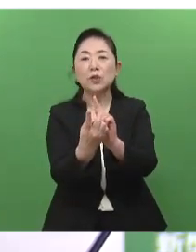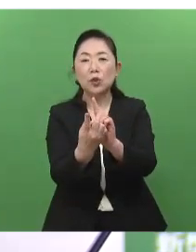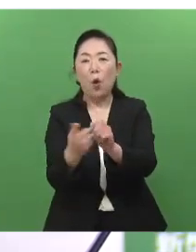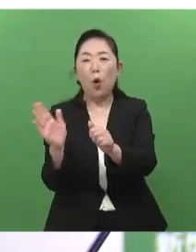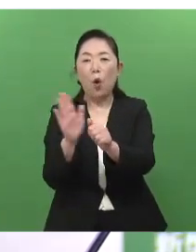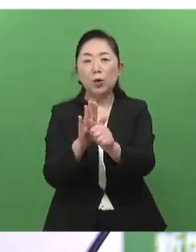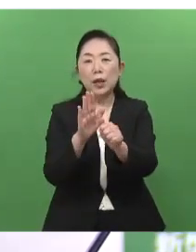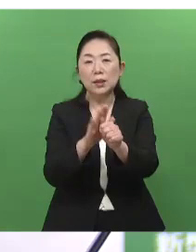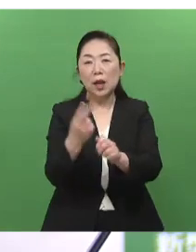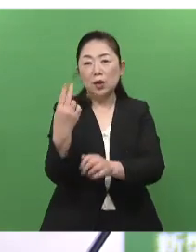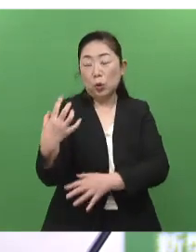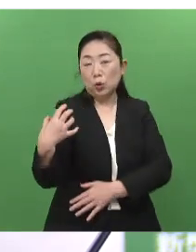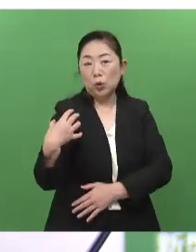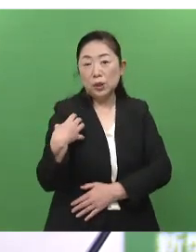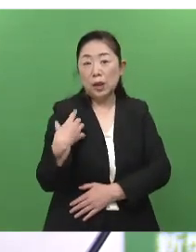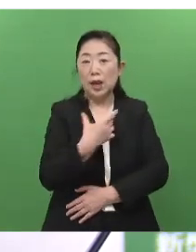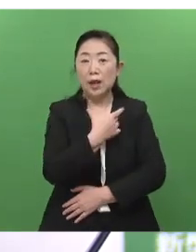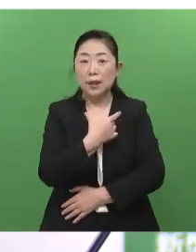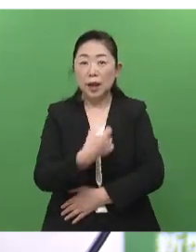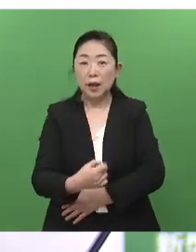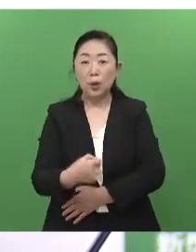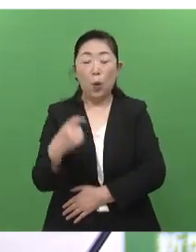てもやっていきたいと考えています。